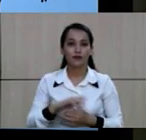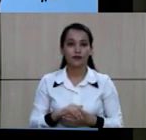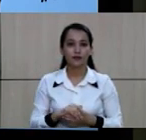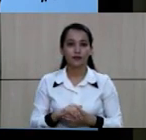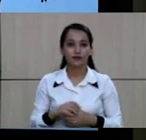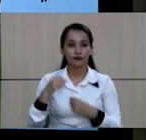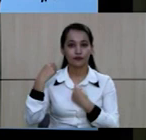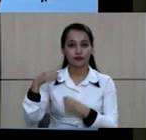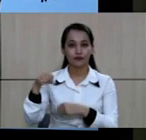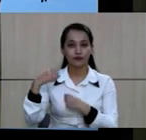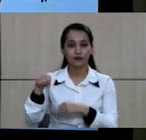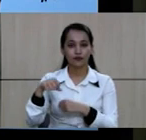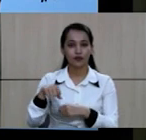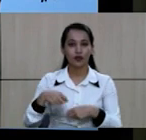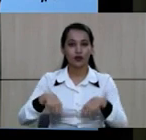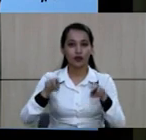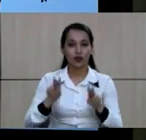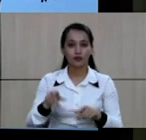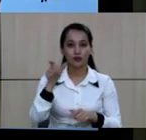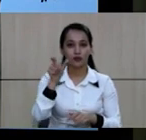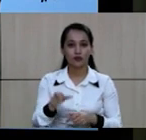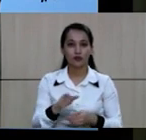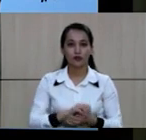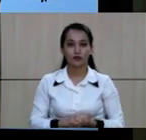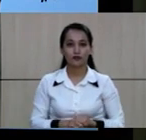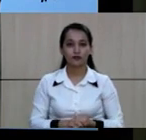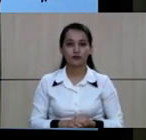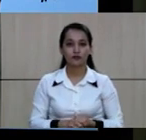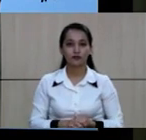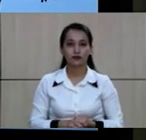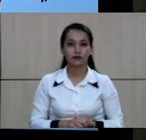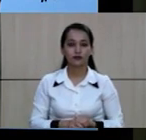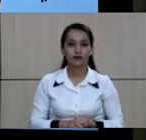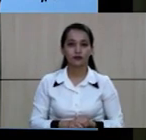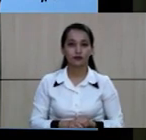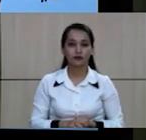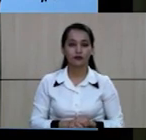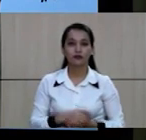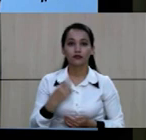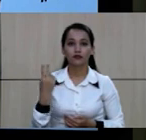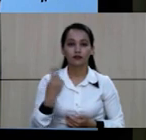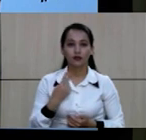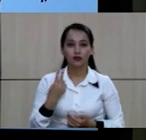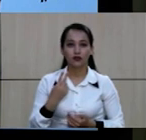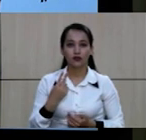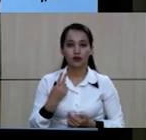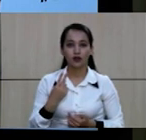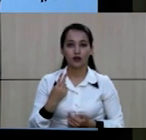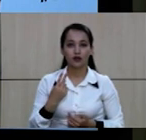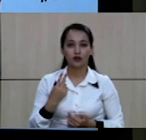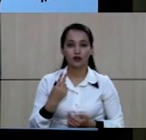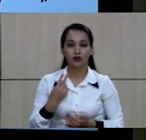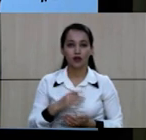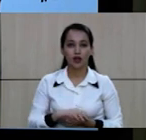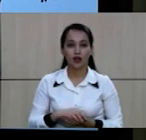duradgor ma'nosida biz ishlatadigan kasb sohibi, hunarmanddir. Demak, ikkalasini o'rtasidagi